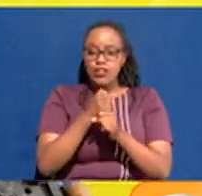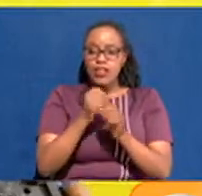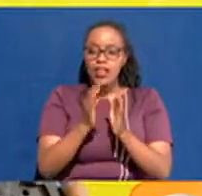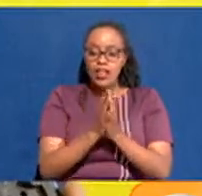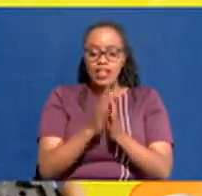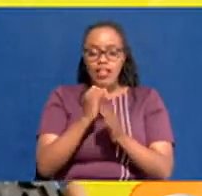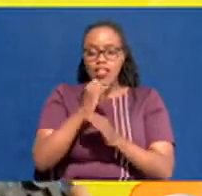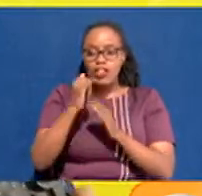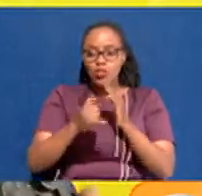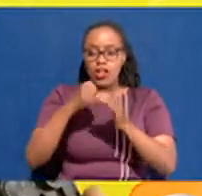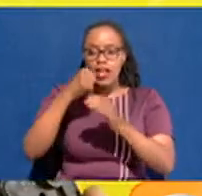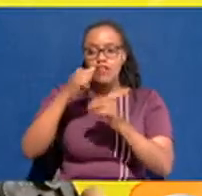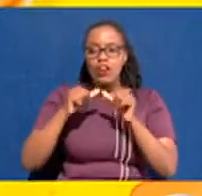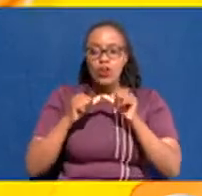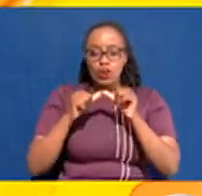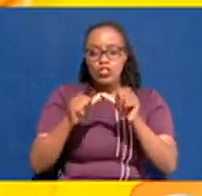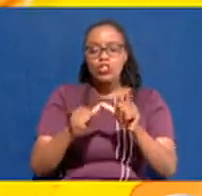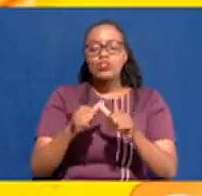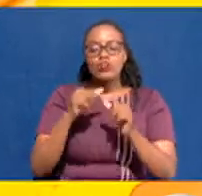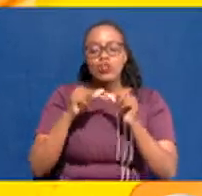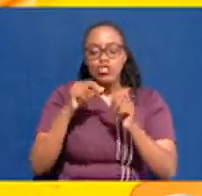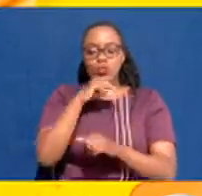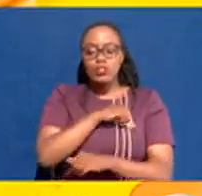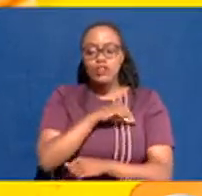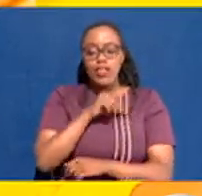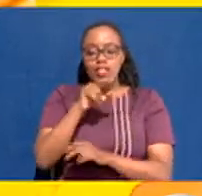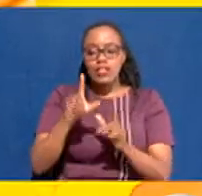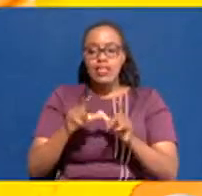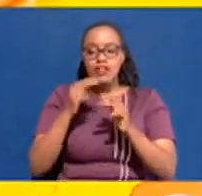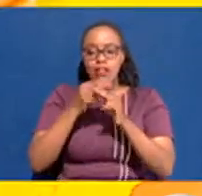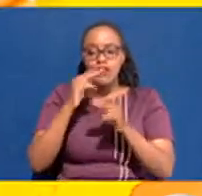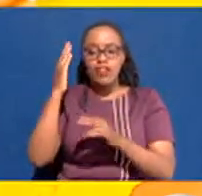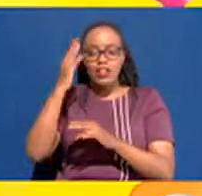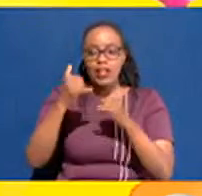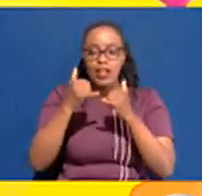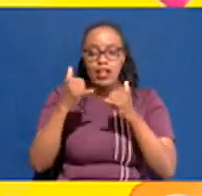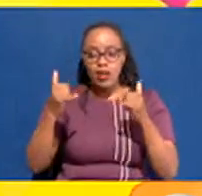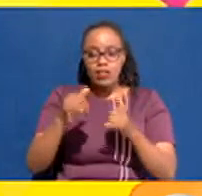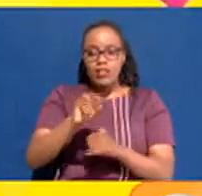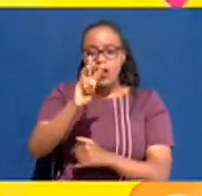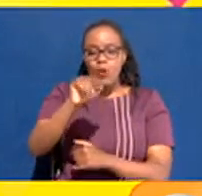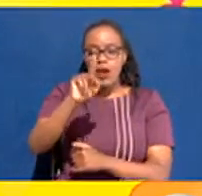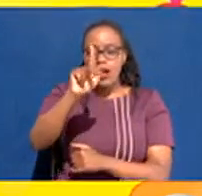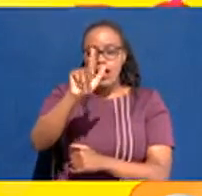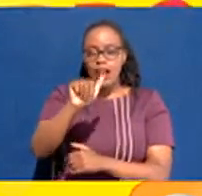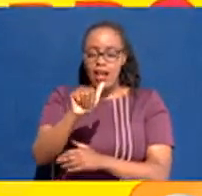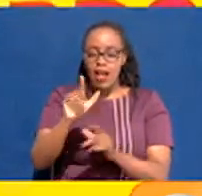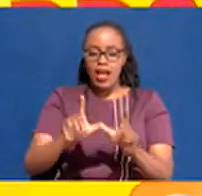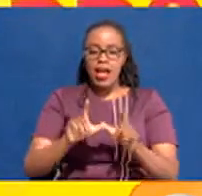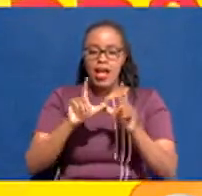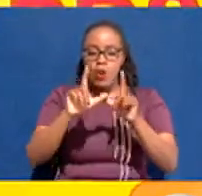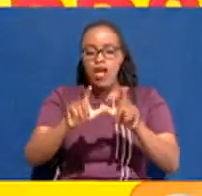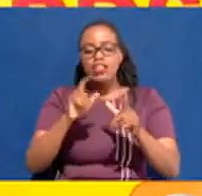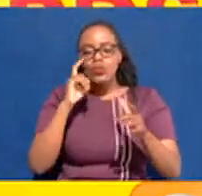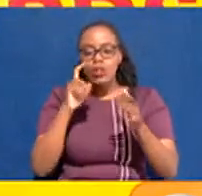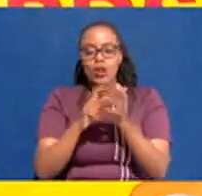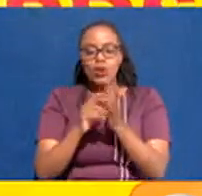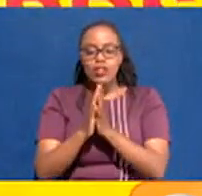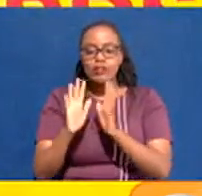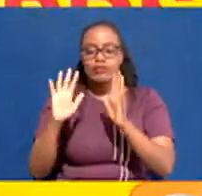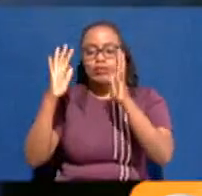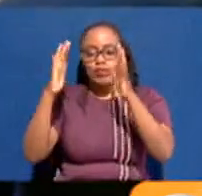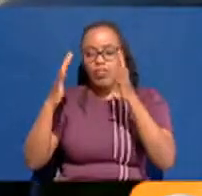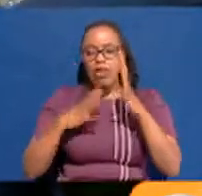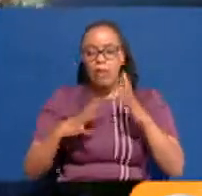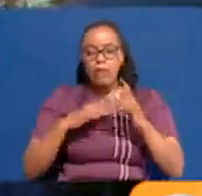wetu pia wataendelea kunufaika. Tuzo hizo kwa jina Directline Wakala Awards zinanuia kutambua na kusherehekea